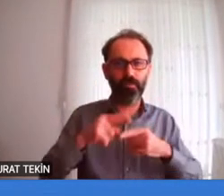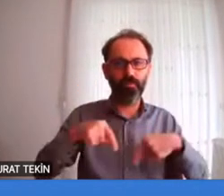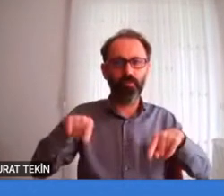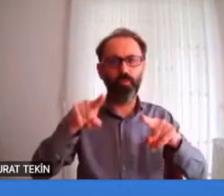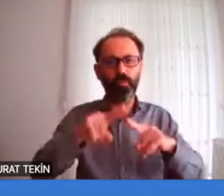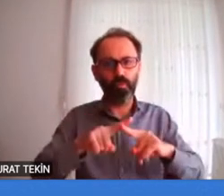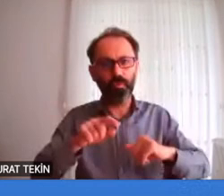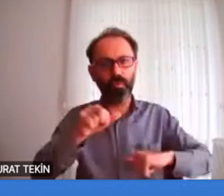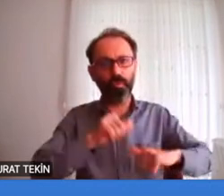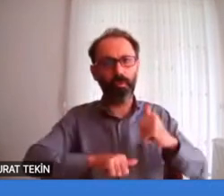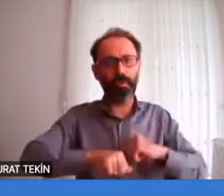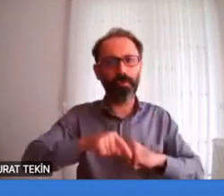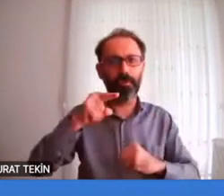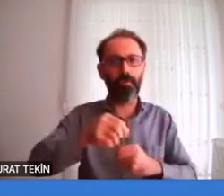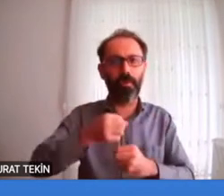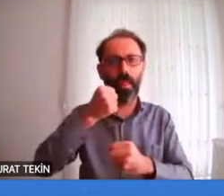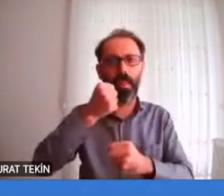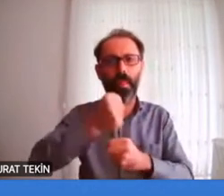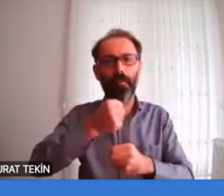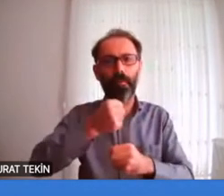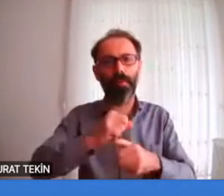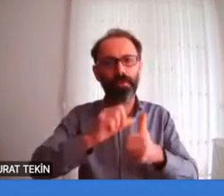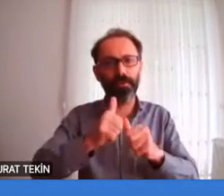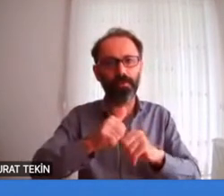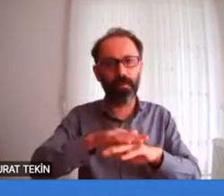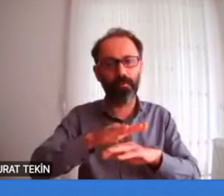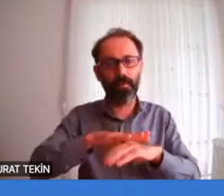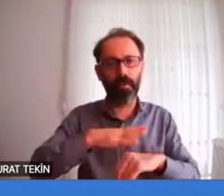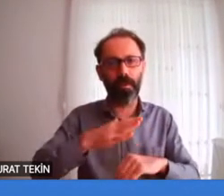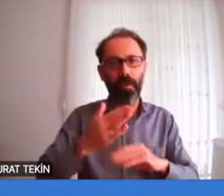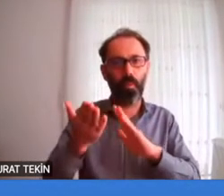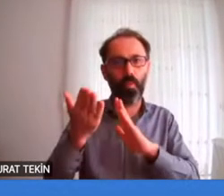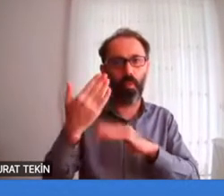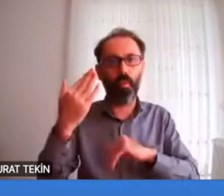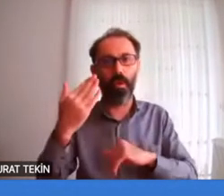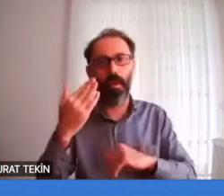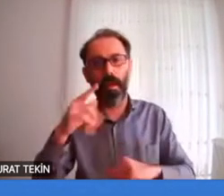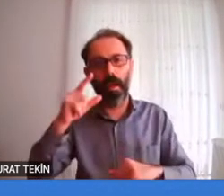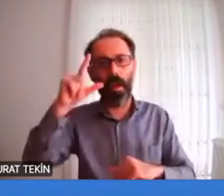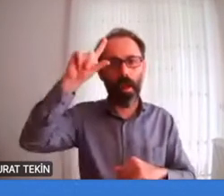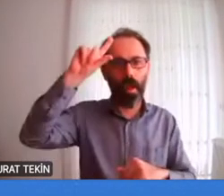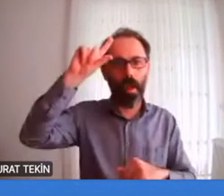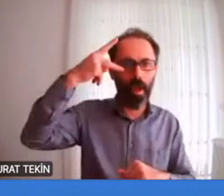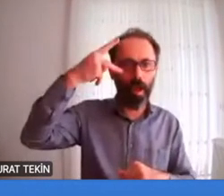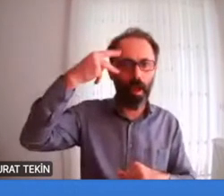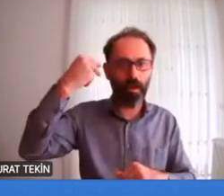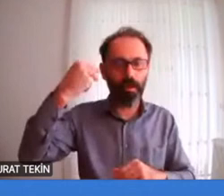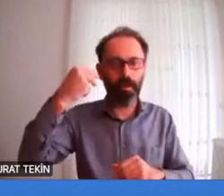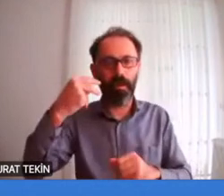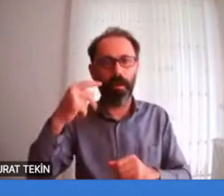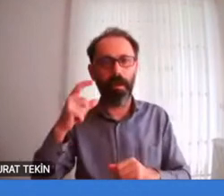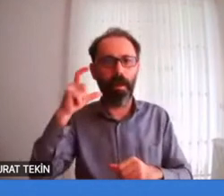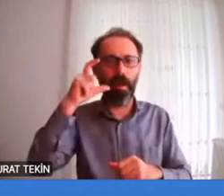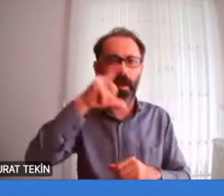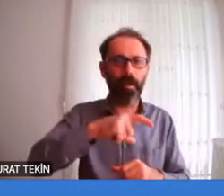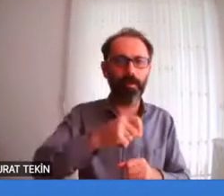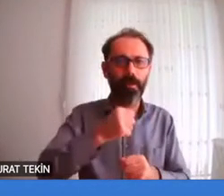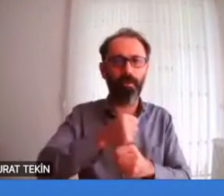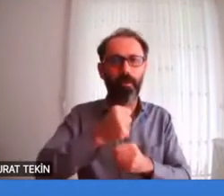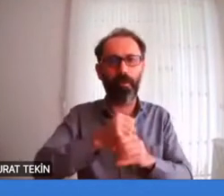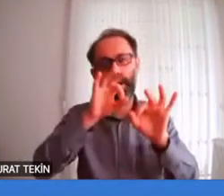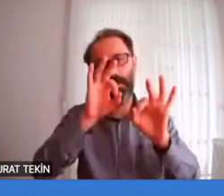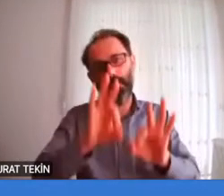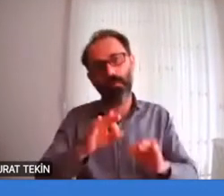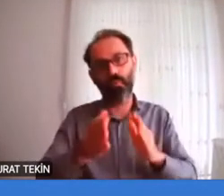istiyoruz. Geçen sene biz Aralık ayında yeni bir oluşumla bu göreve geldik. Daha